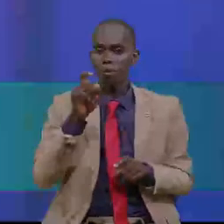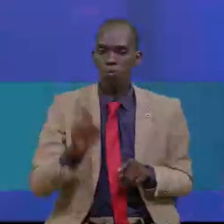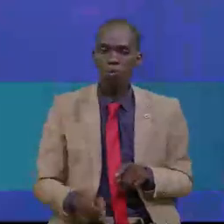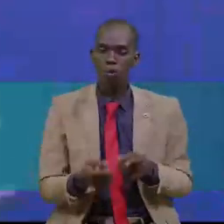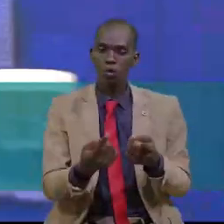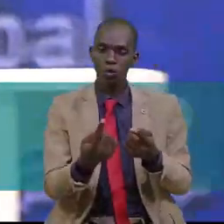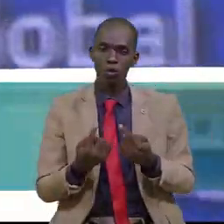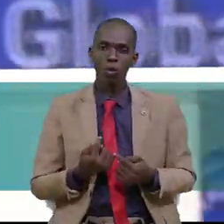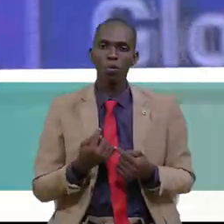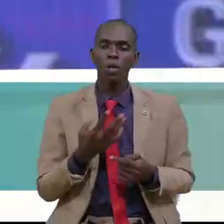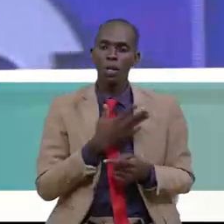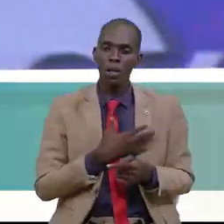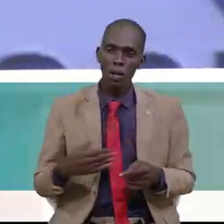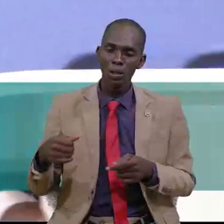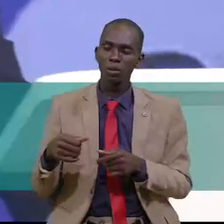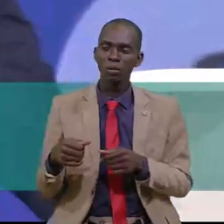et dire,